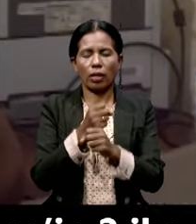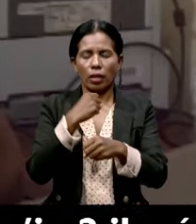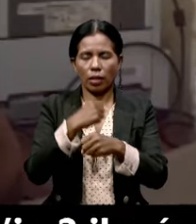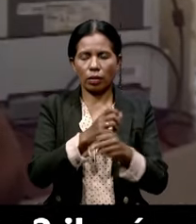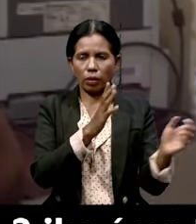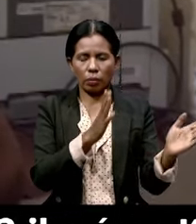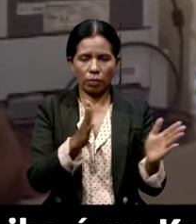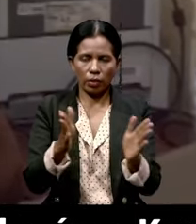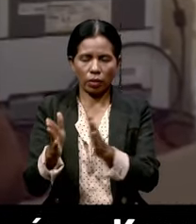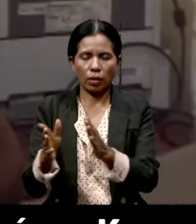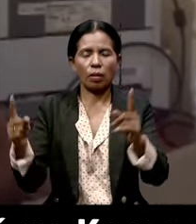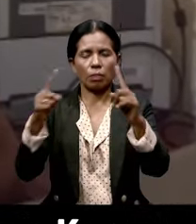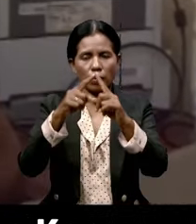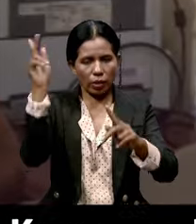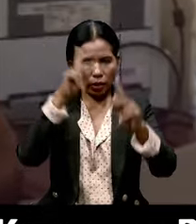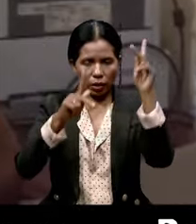proses baia kaso ne